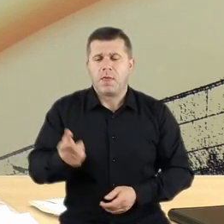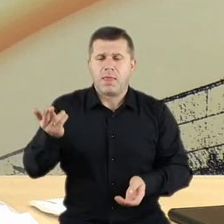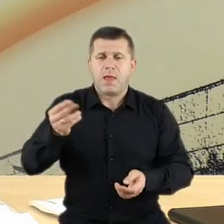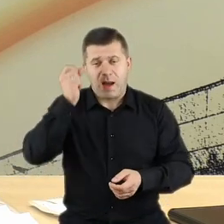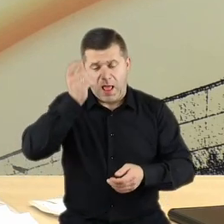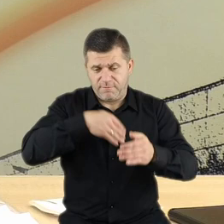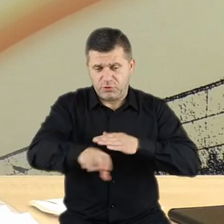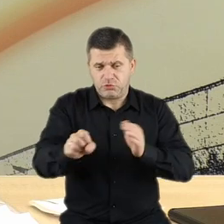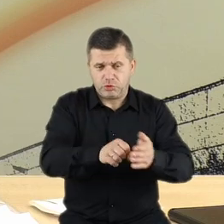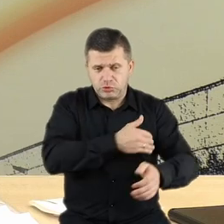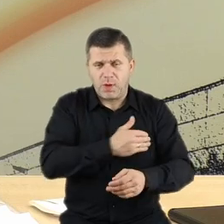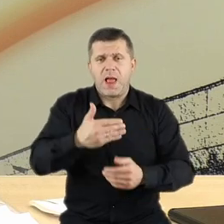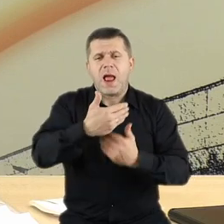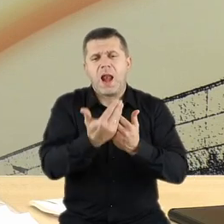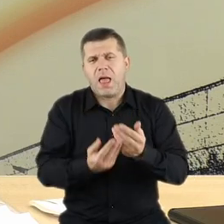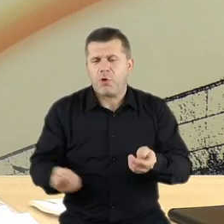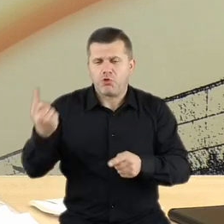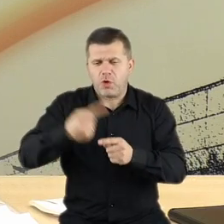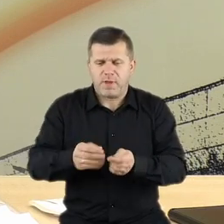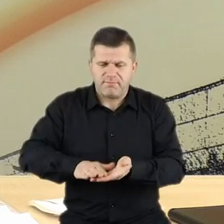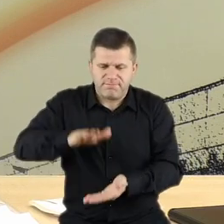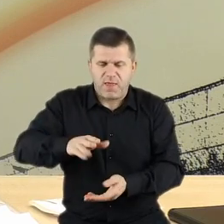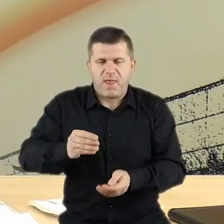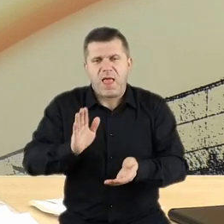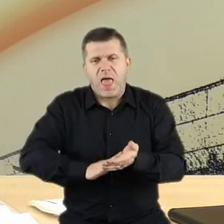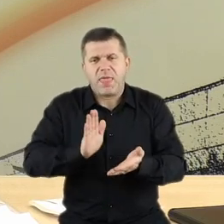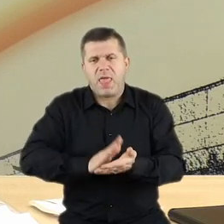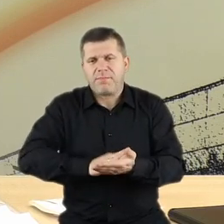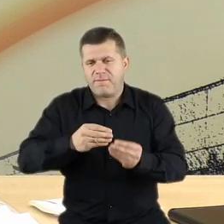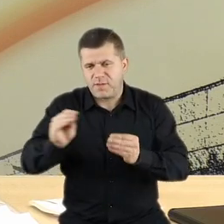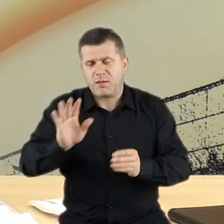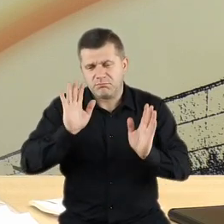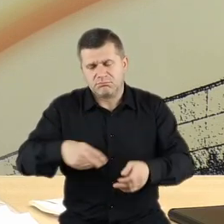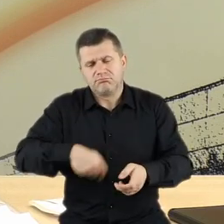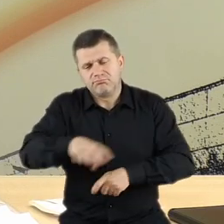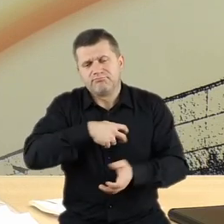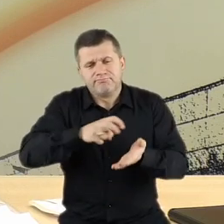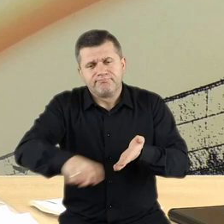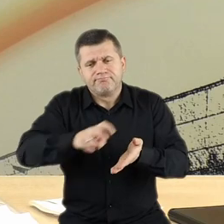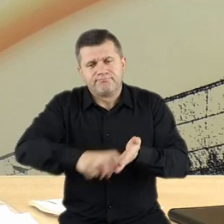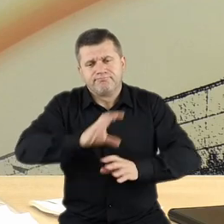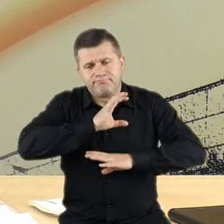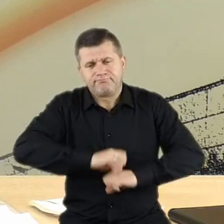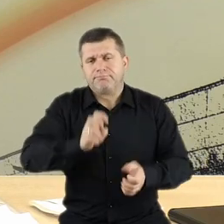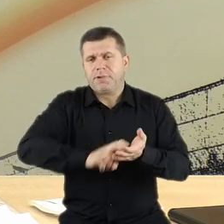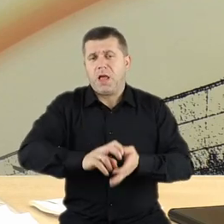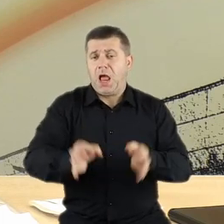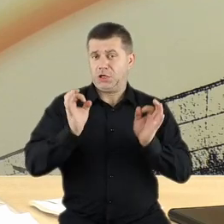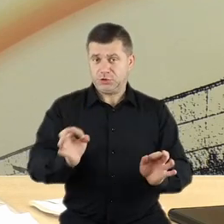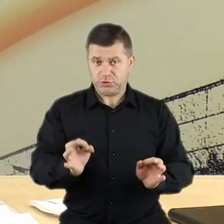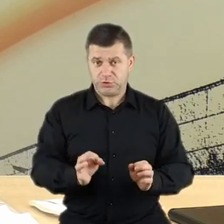masłem wrzuciła do tornistra No i szliśmy pieszo A dzisiaj Wyobraźcie sobie